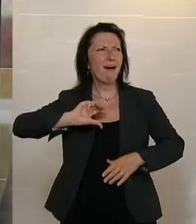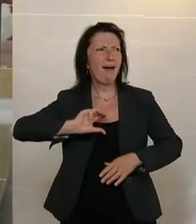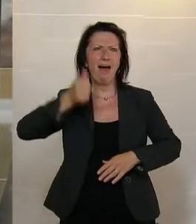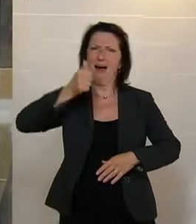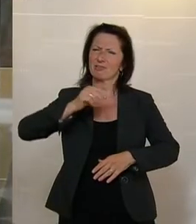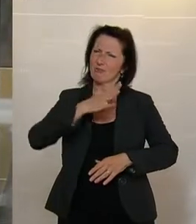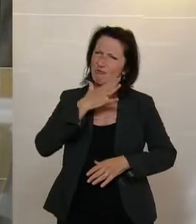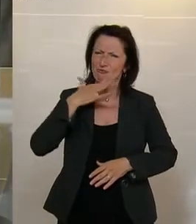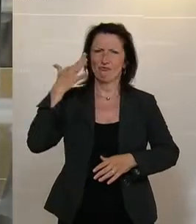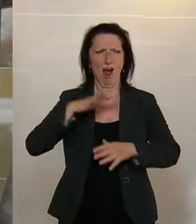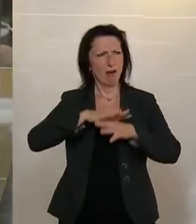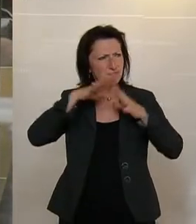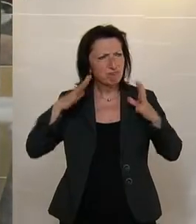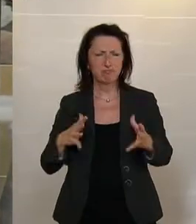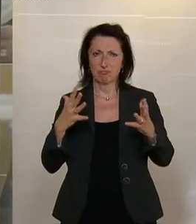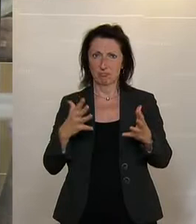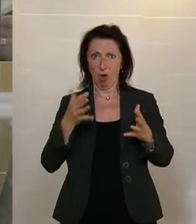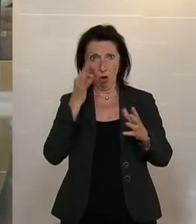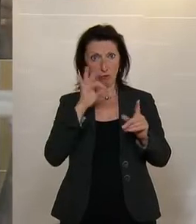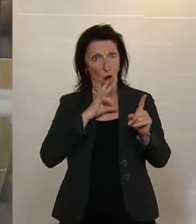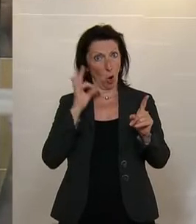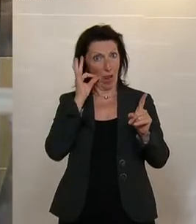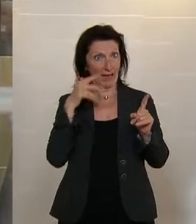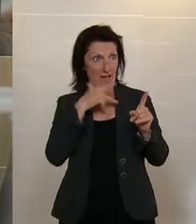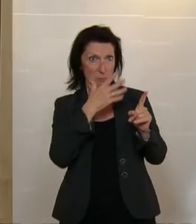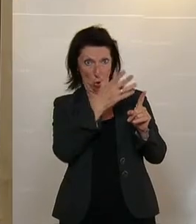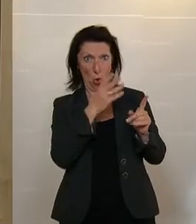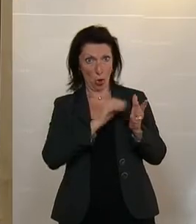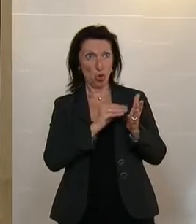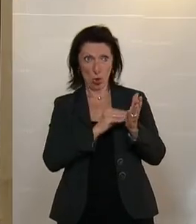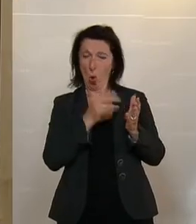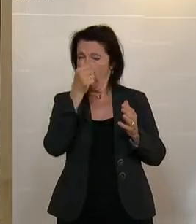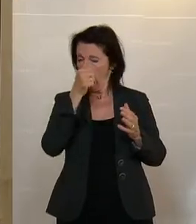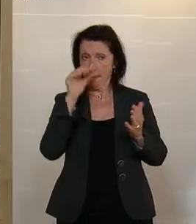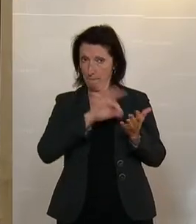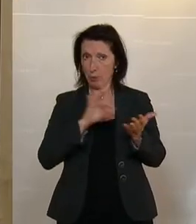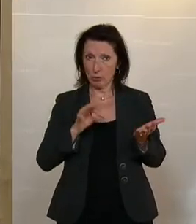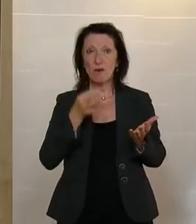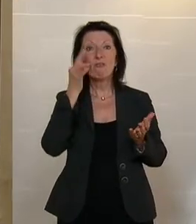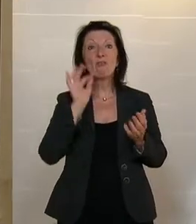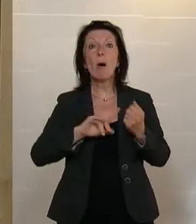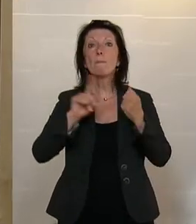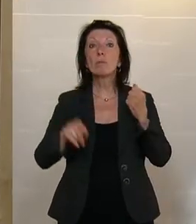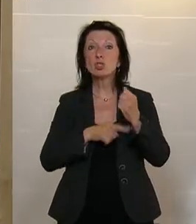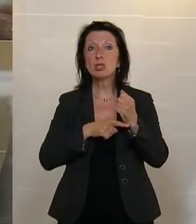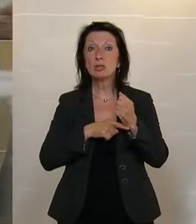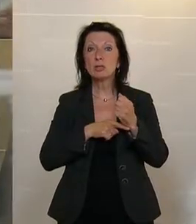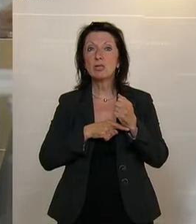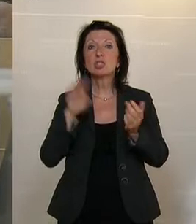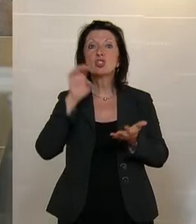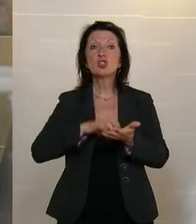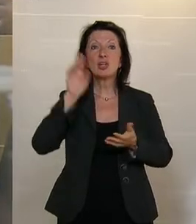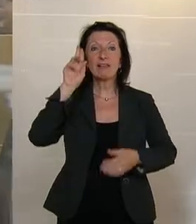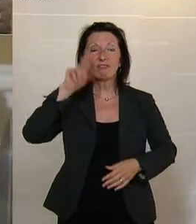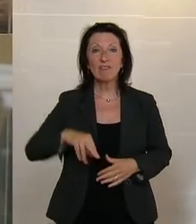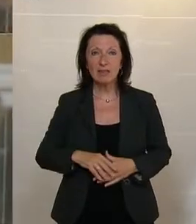Sie, Frau Kollegin von der SPÖ, was noch Faktum ist? Dass das Frauenbudget in der Stadt